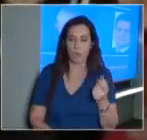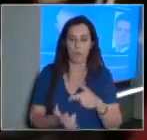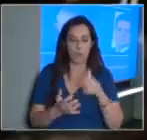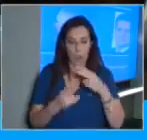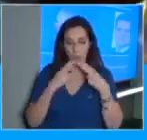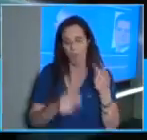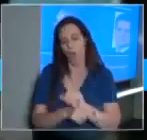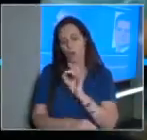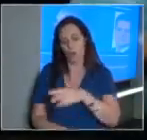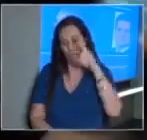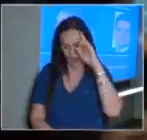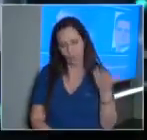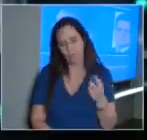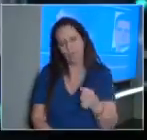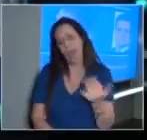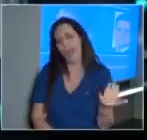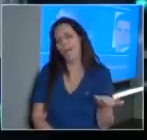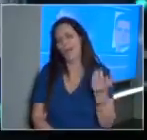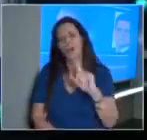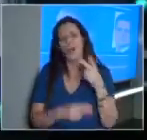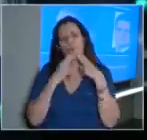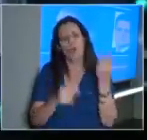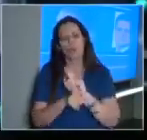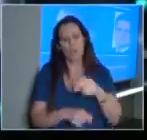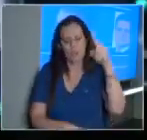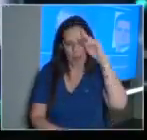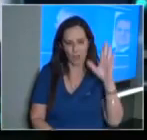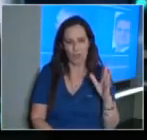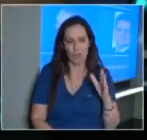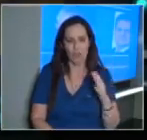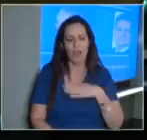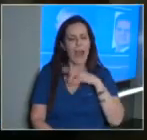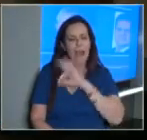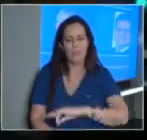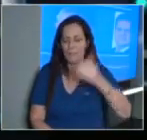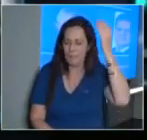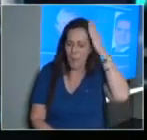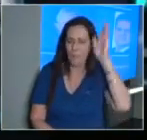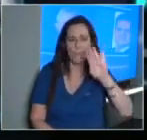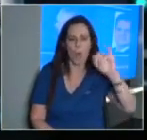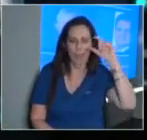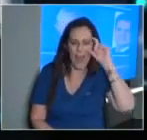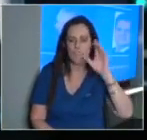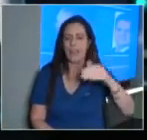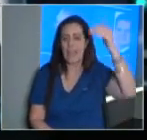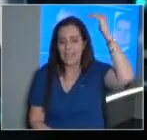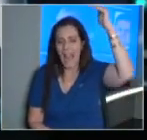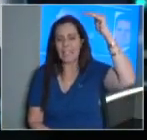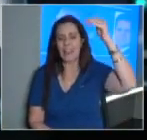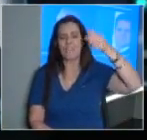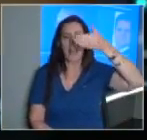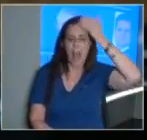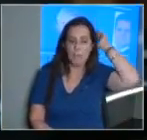הייתה התגובה האוטומטית של הליכוד. הרי זאת הייתה התגובה האוטומטית של הליכוד, על ליברמן ובנט ובוגי יעלון ובני גנץ ויער